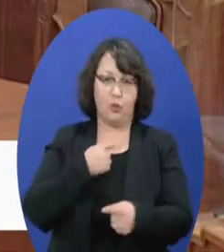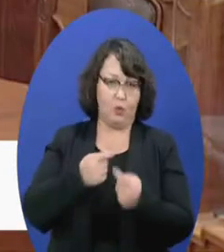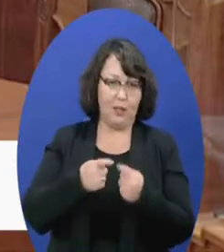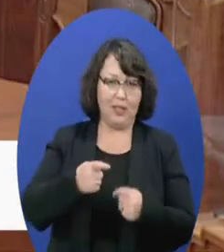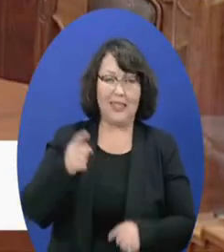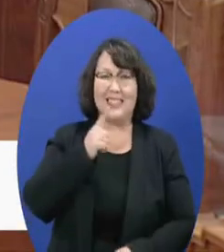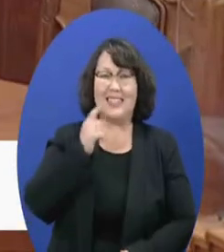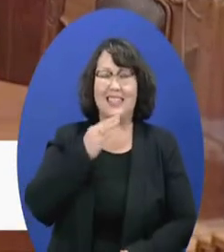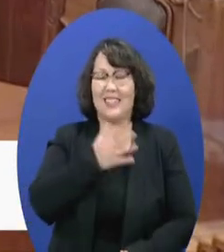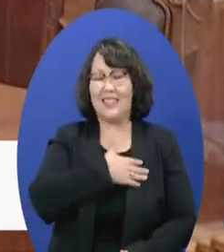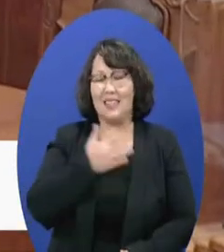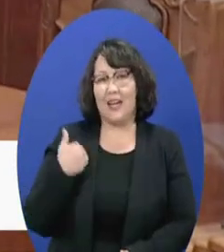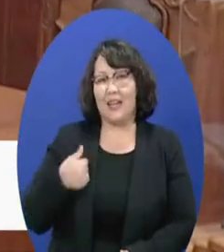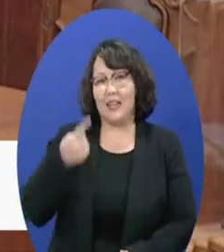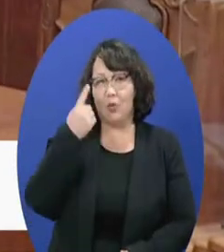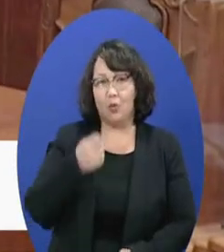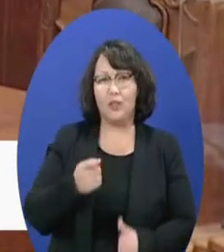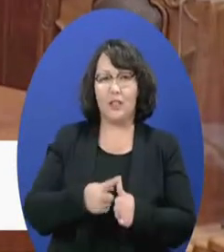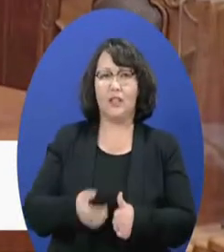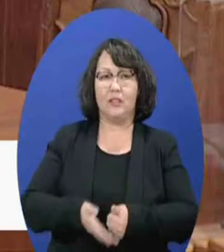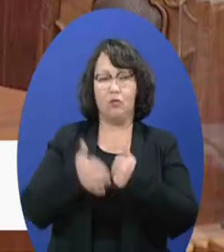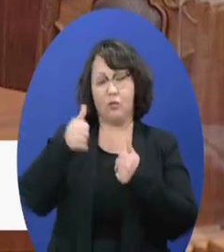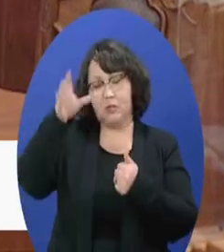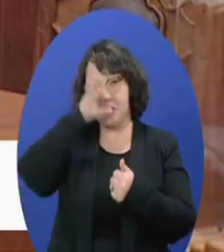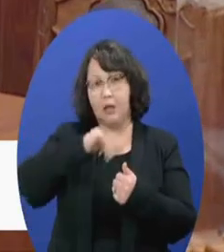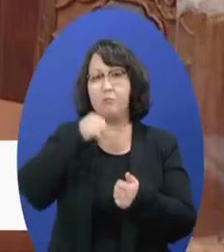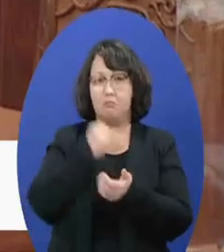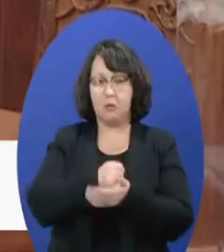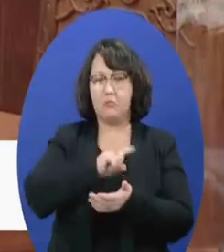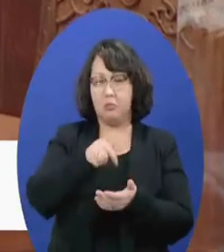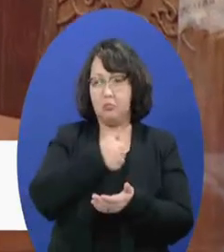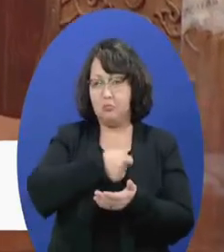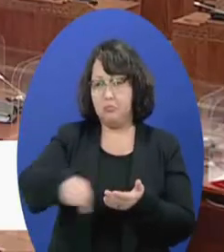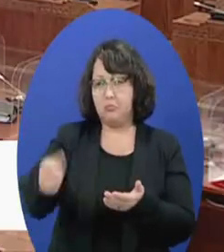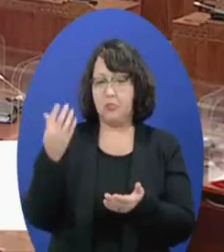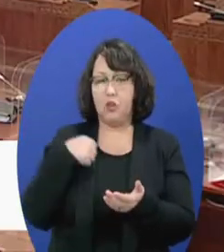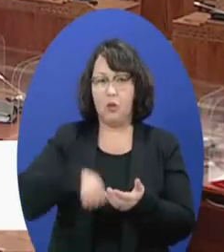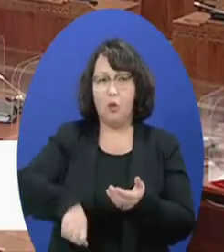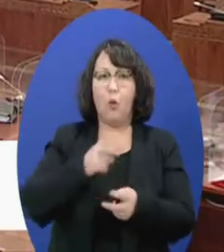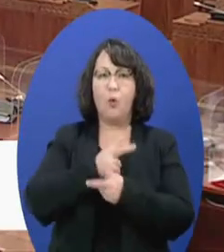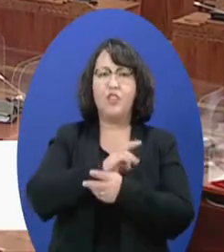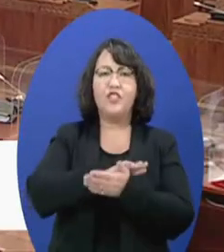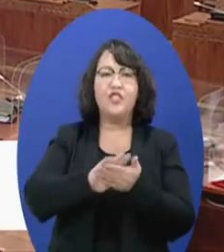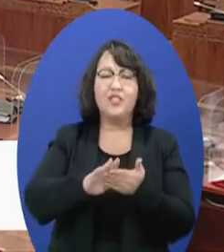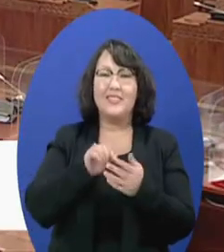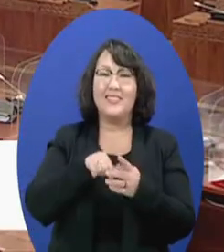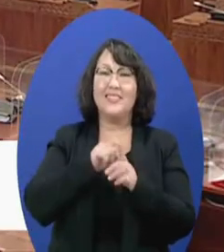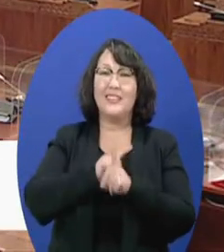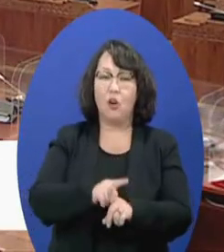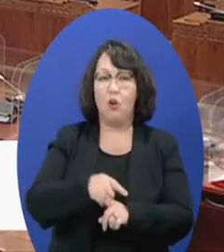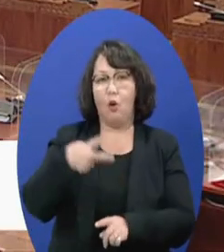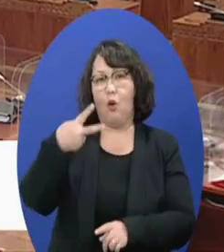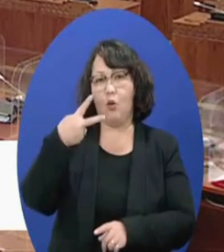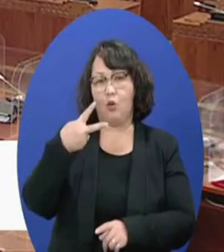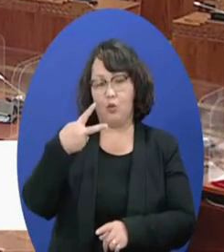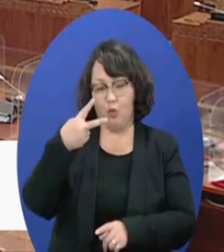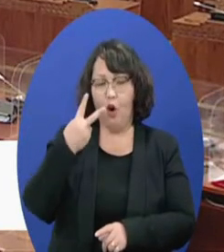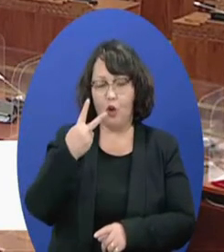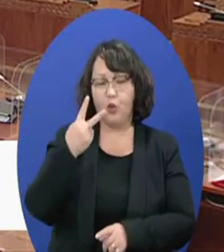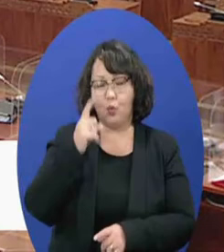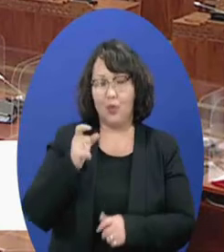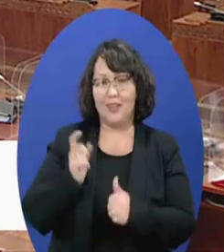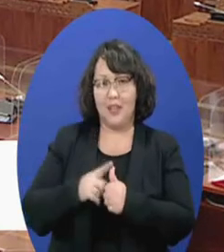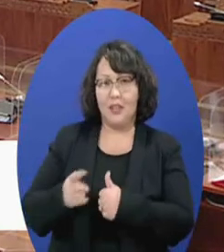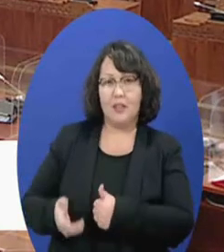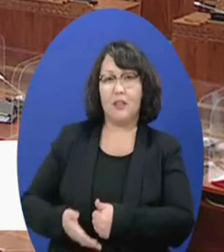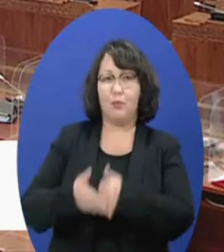даргад нэг л хүнийг төвшүүлж ерөнхий сайд батламжилдаг байсан бол одоо хуулийн шинжилсэн найруулгын төсөлд хоёр хүний нэрийг оруулж өрсөлдүүлэх